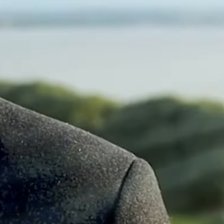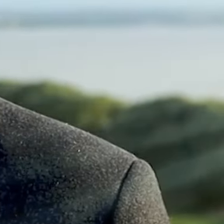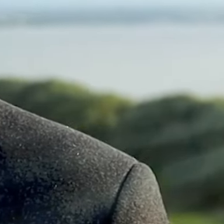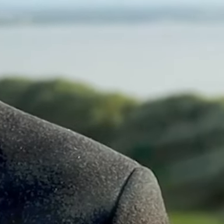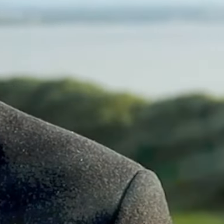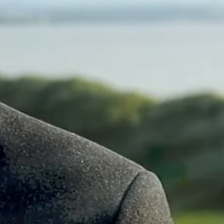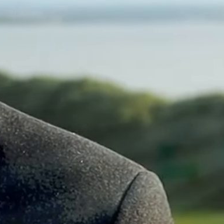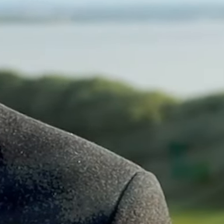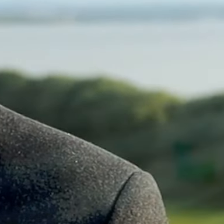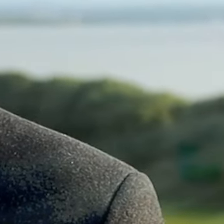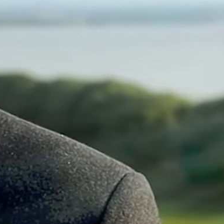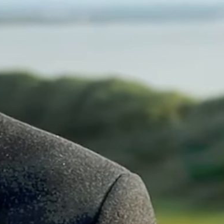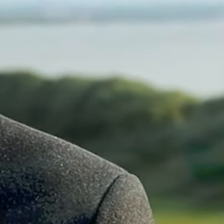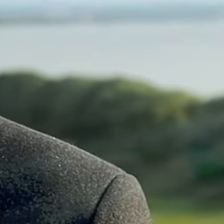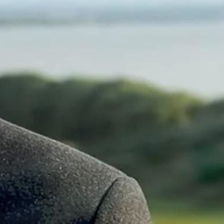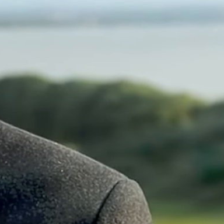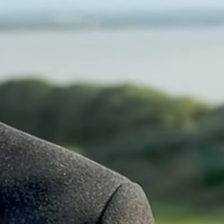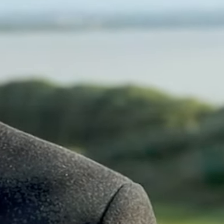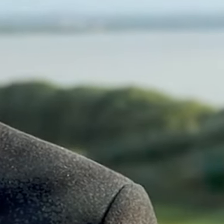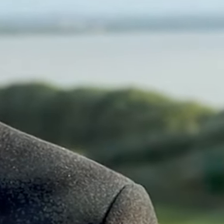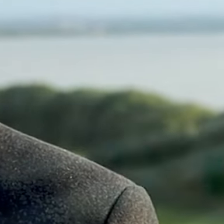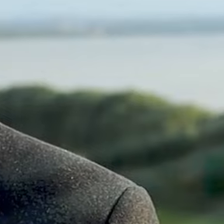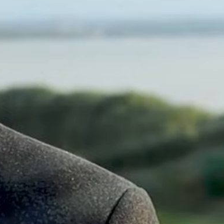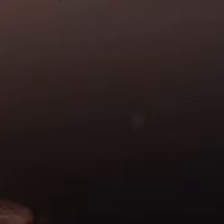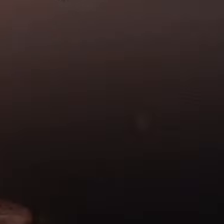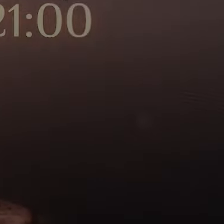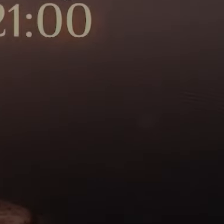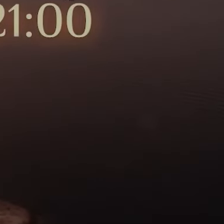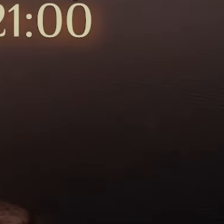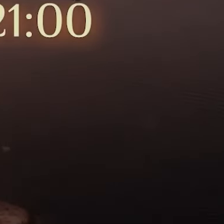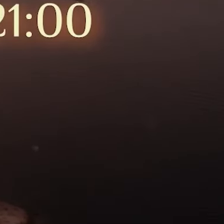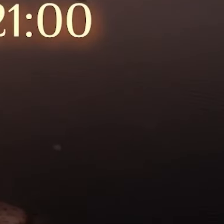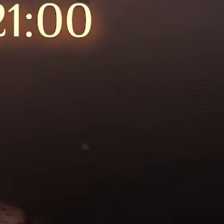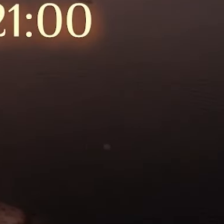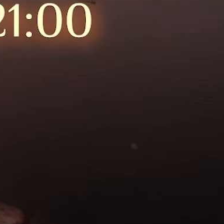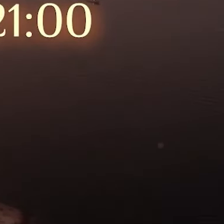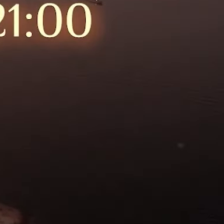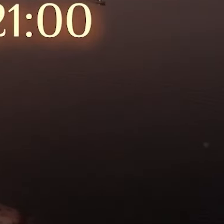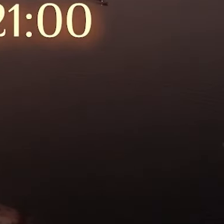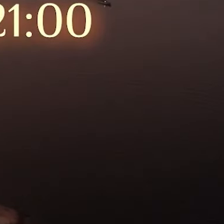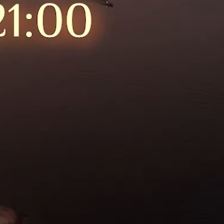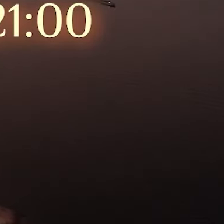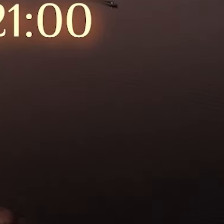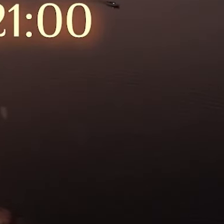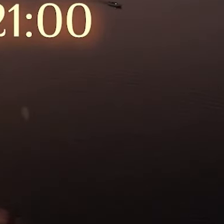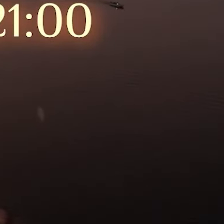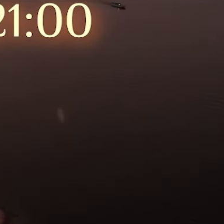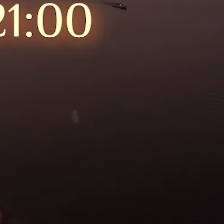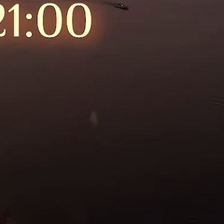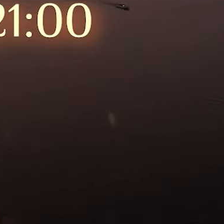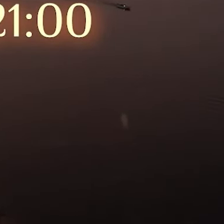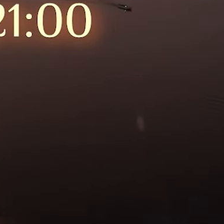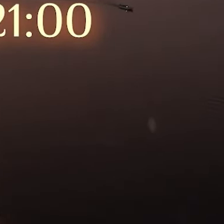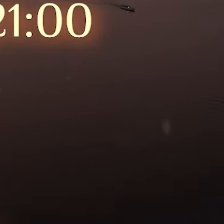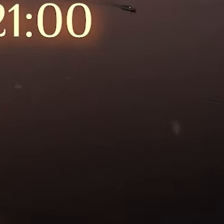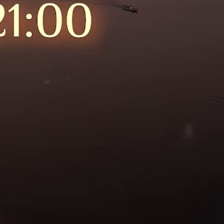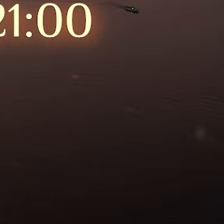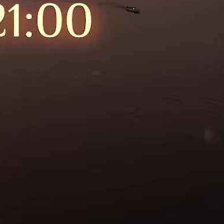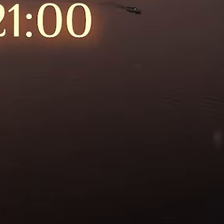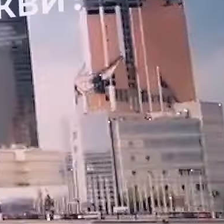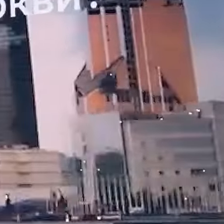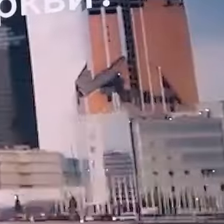Это программа «Русский мир». Не про политику, а про каждого из нас. «Русский мир». По субботам в 9 вечера.